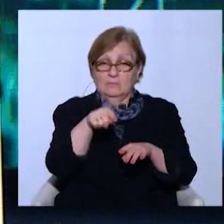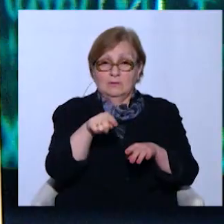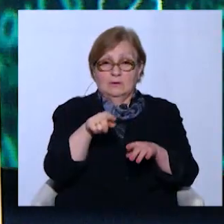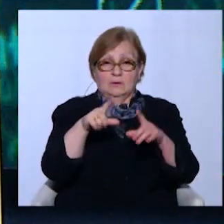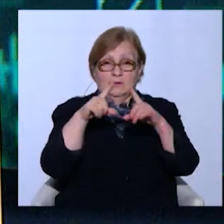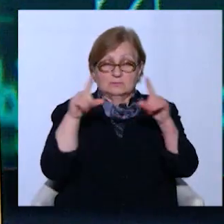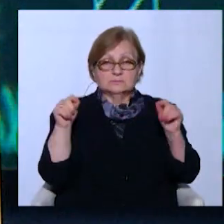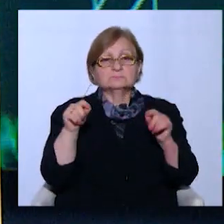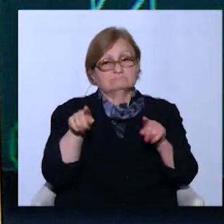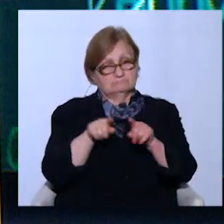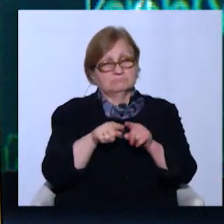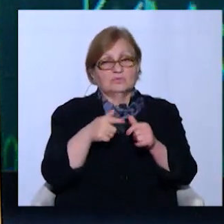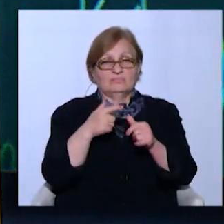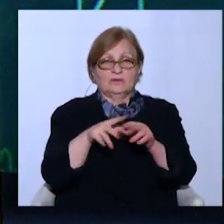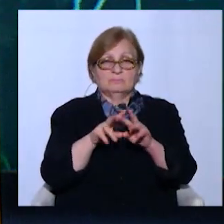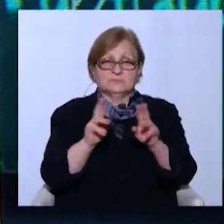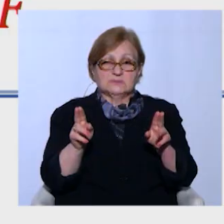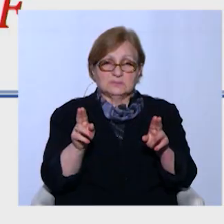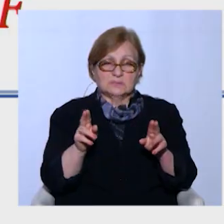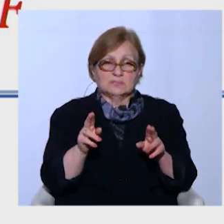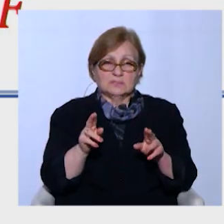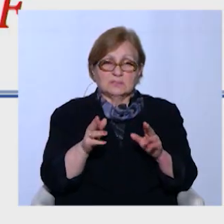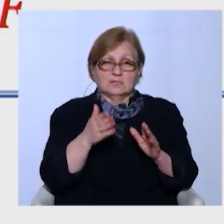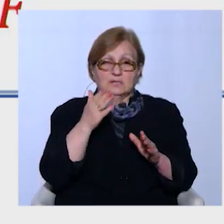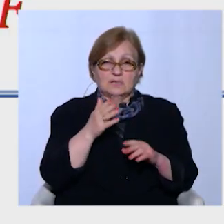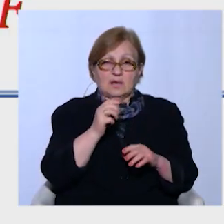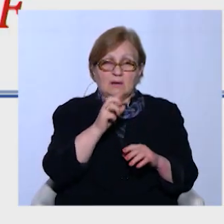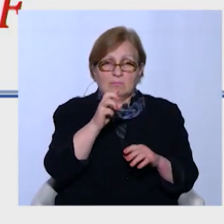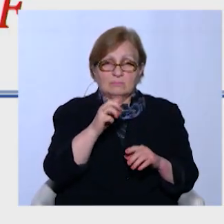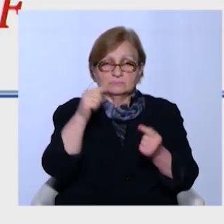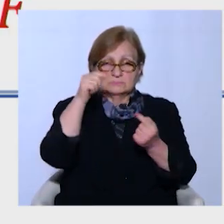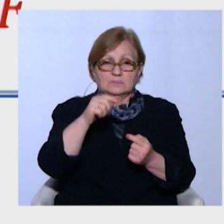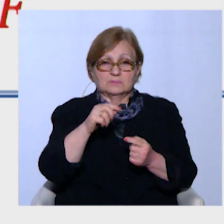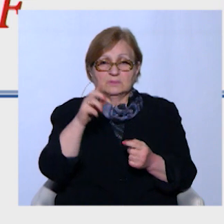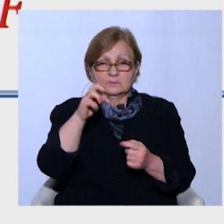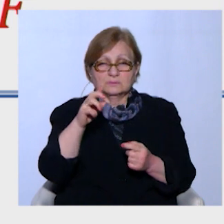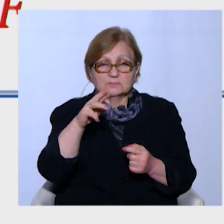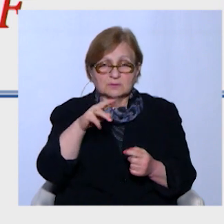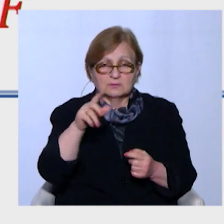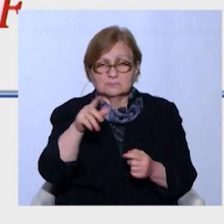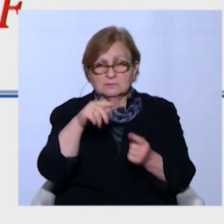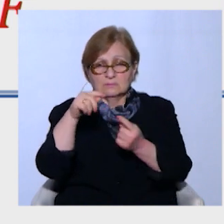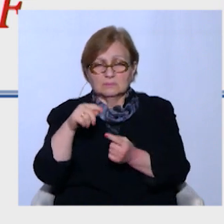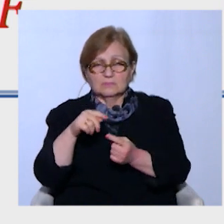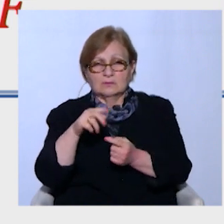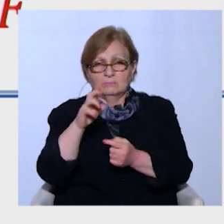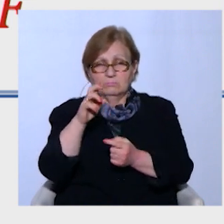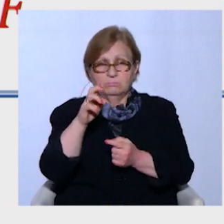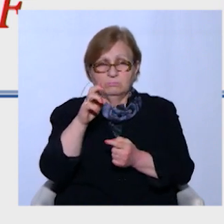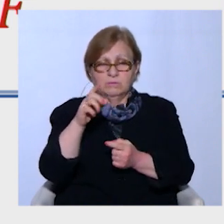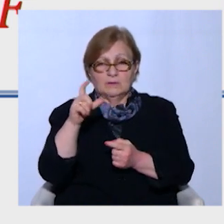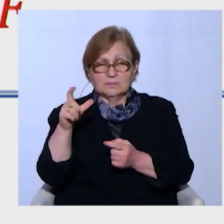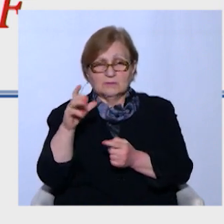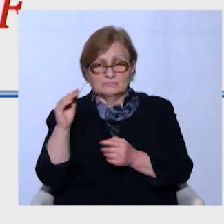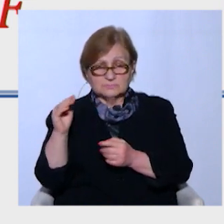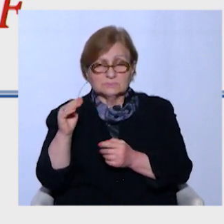სამკუთხედები არის მსგავსი. მსგავსების მესამე ნიშანი. ესე იგი, თუ ABE ისე შეფარდება DS, როგორც ACDF-ს და